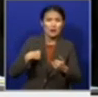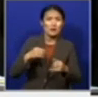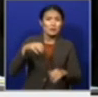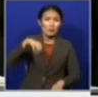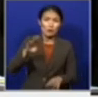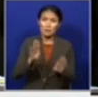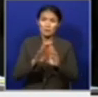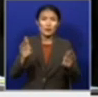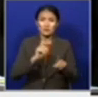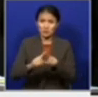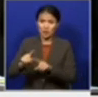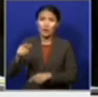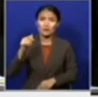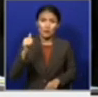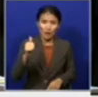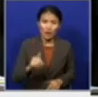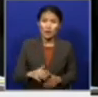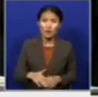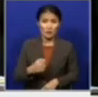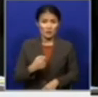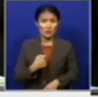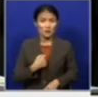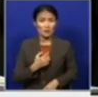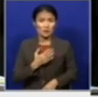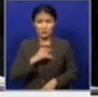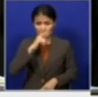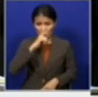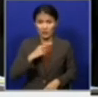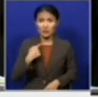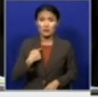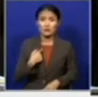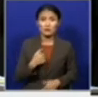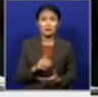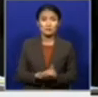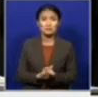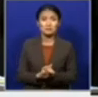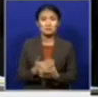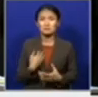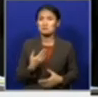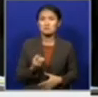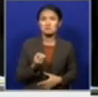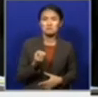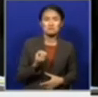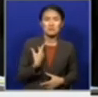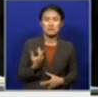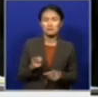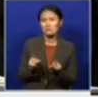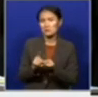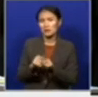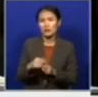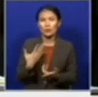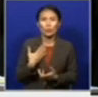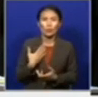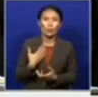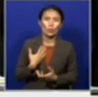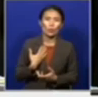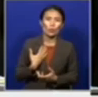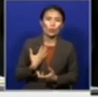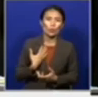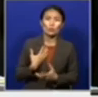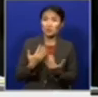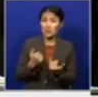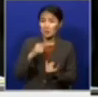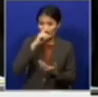ว่าที่ให้ในสนธิสัญญาฉบับนี้อีกค่ะซึ่งเป็นการเปิดเสรีธุรกิจบริการมากเป็นประวัติการมากก